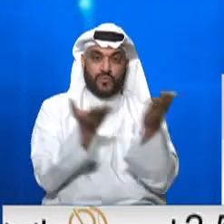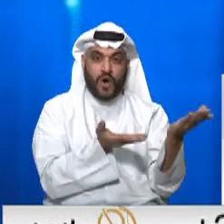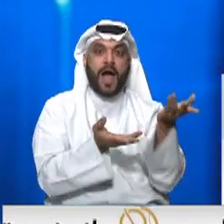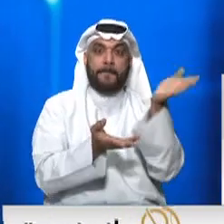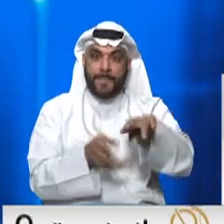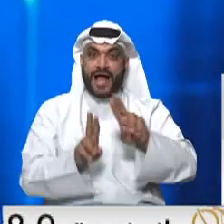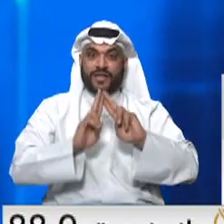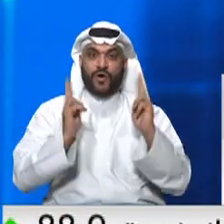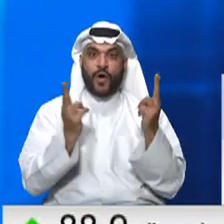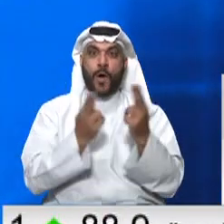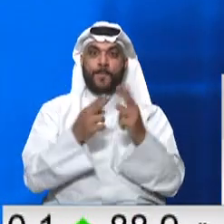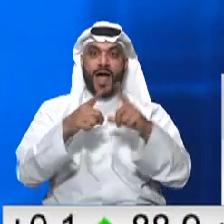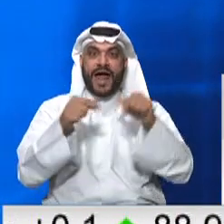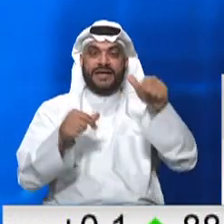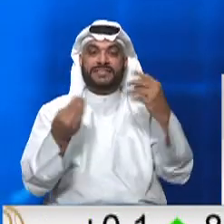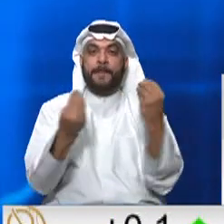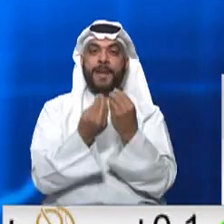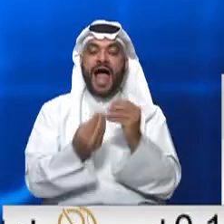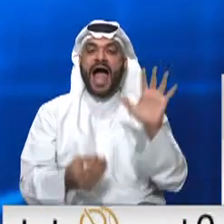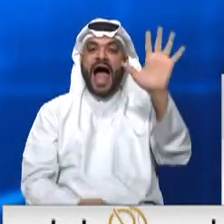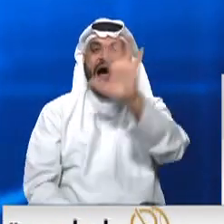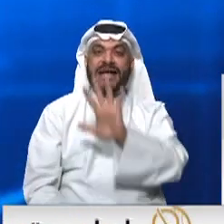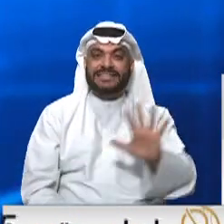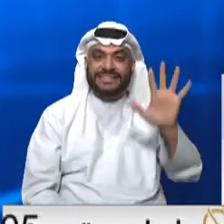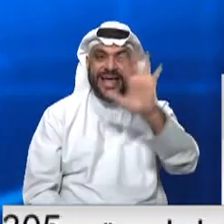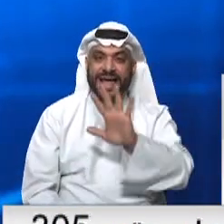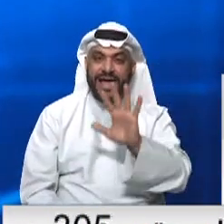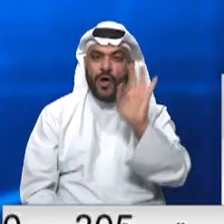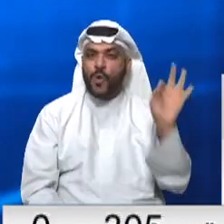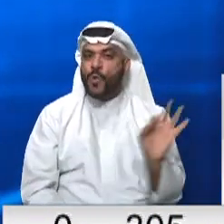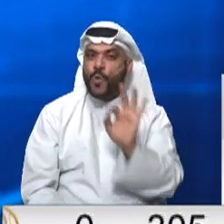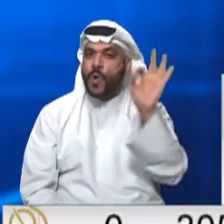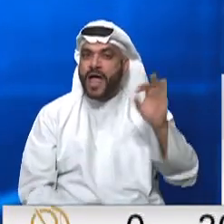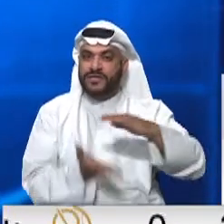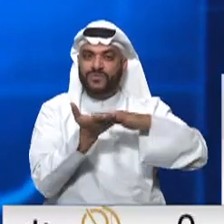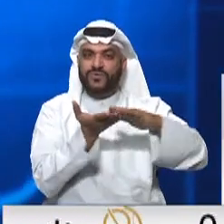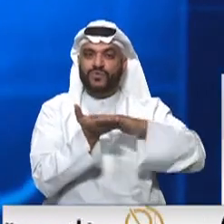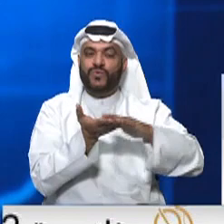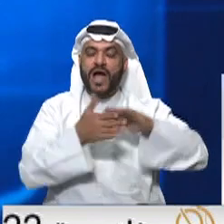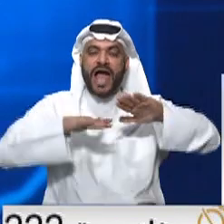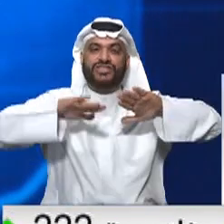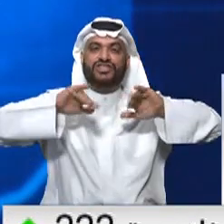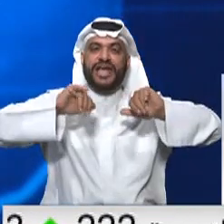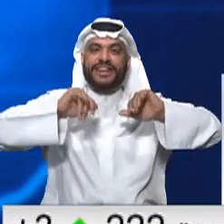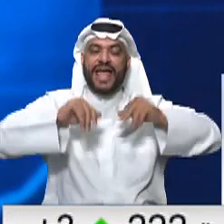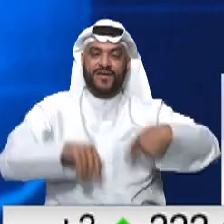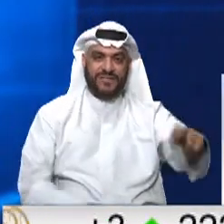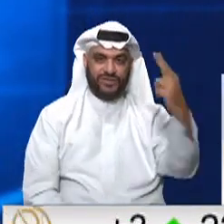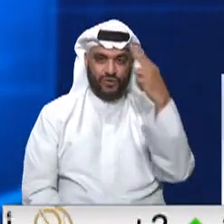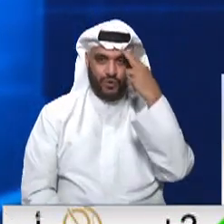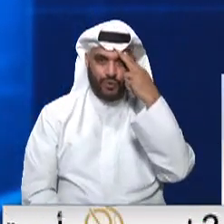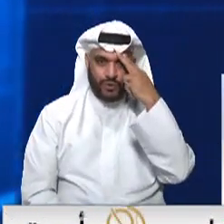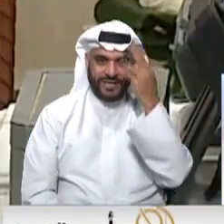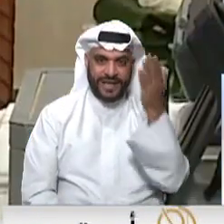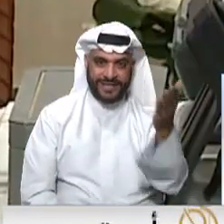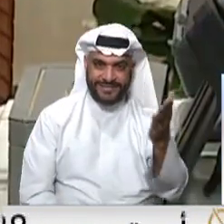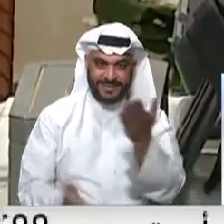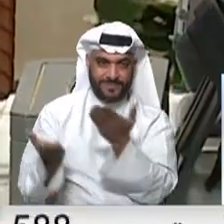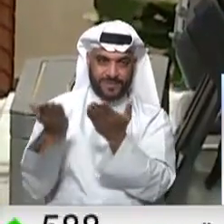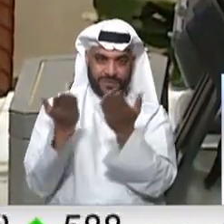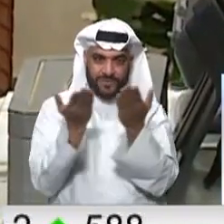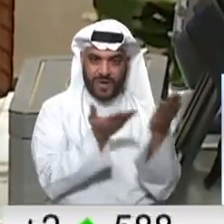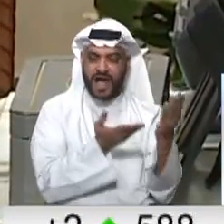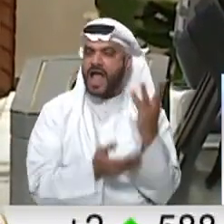الخليجيه مع دول اسيا الوسطى المقرر انعقادهما في محافظه جده بالمملكه العربيه السعوديه الشقيقه